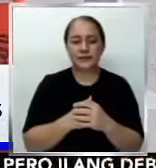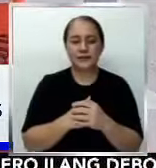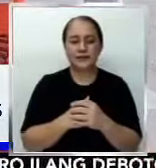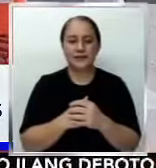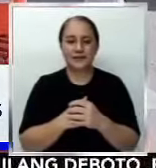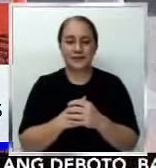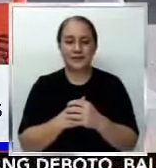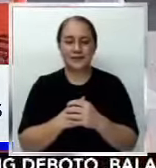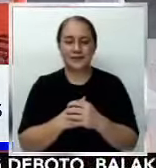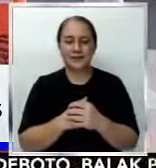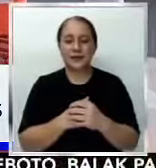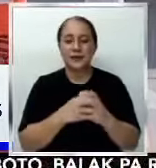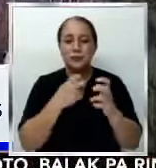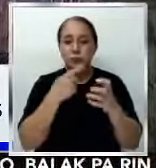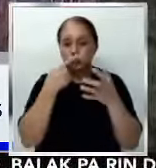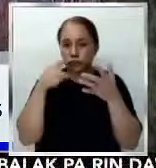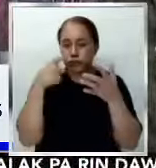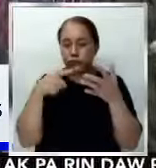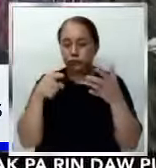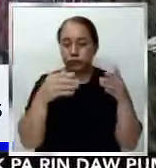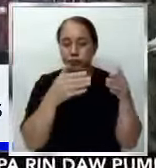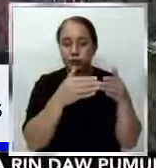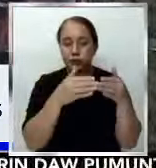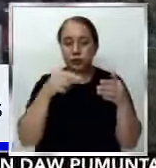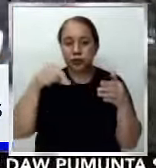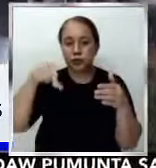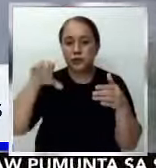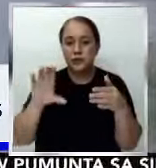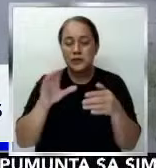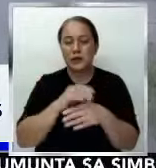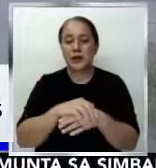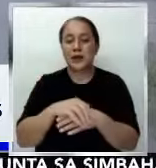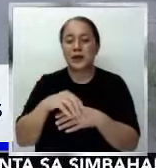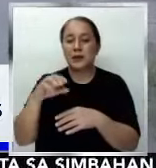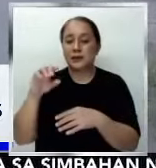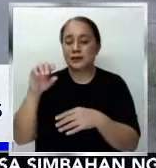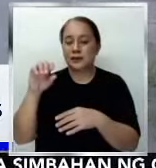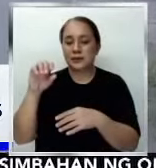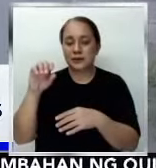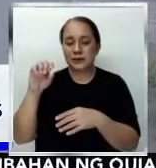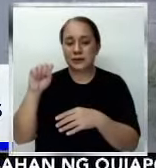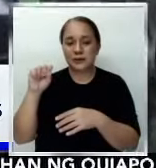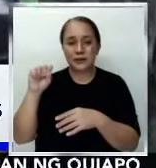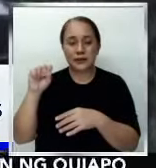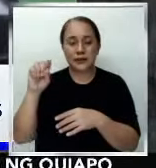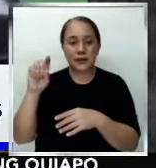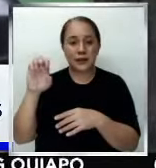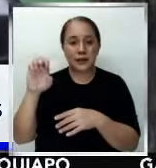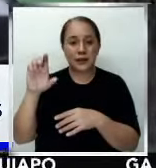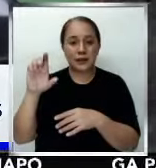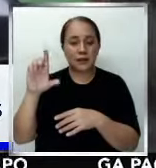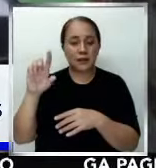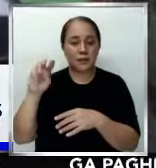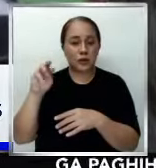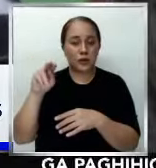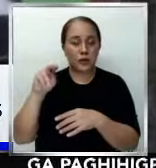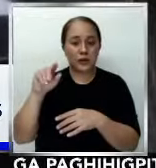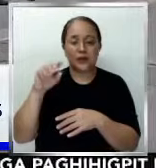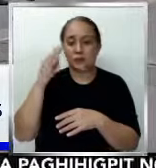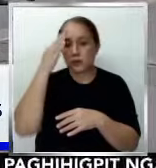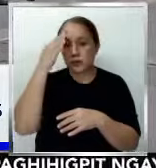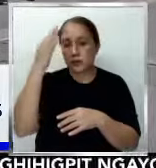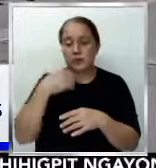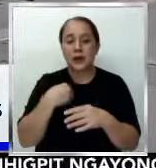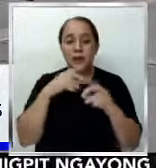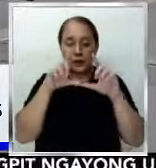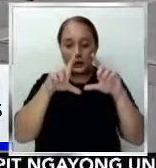Mahigpit na rin ang checkpoint sa boundary ng Quezon City at San Jose del Monte, Bulacan. Ang mga dumadaang motor at sasakyan, hinahanapan ng mga pulis ng vaccine card